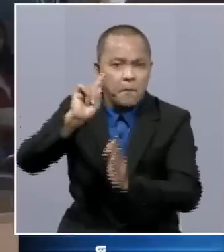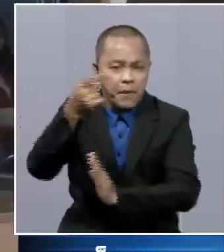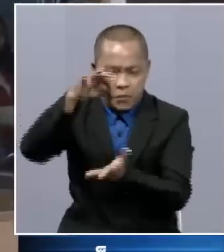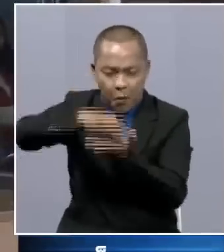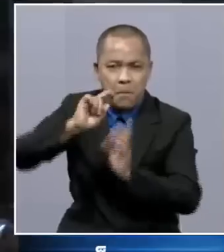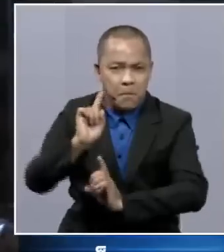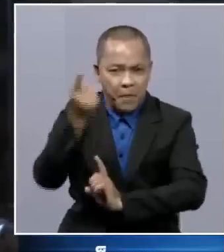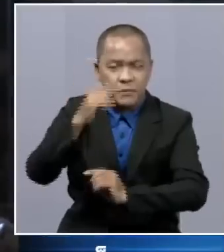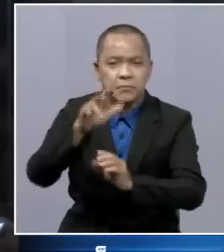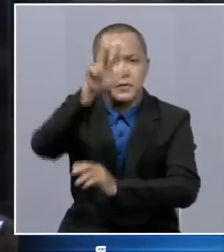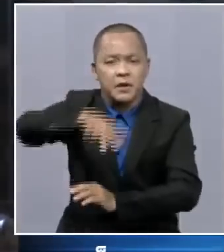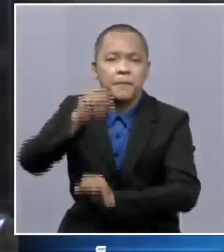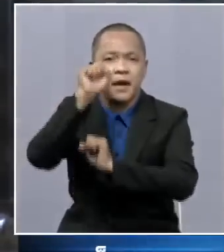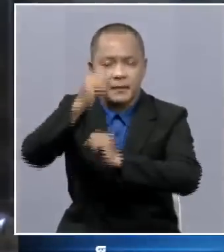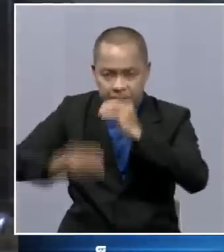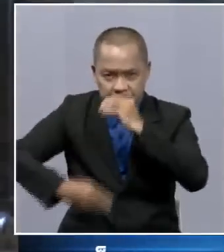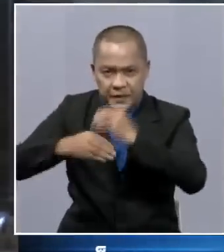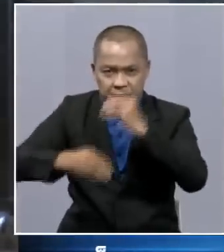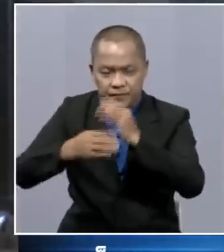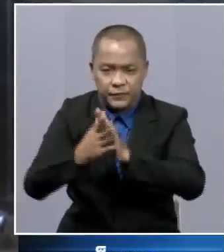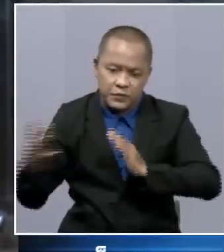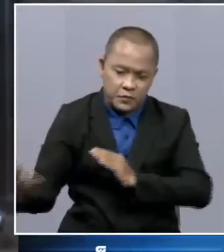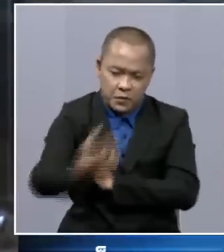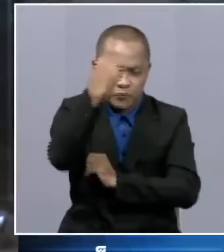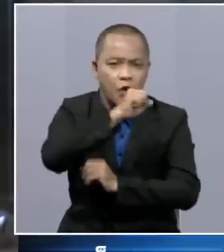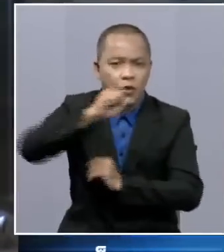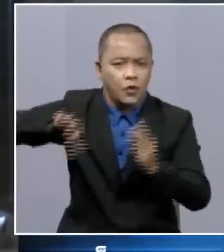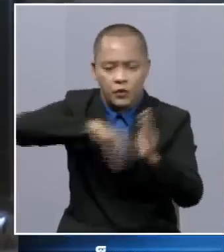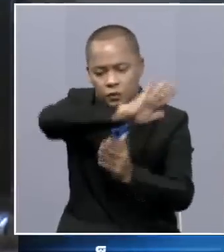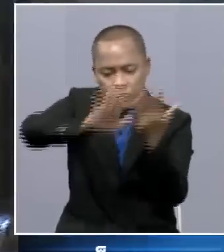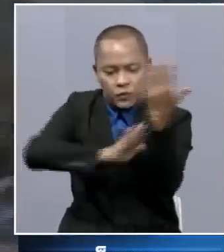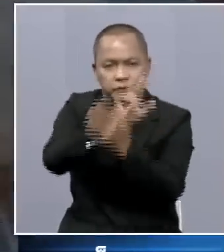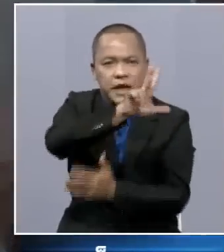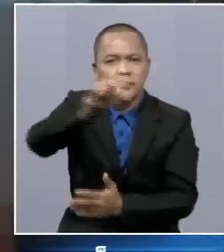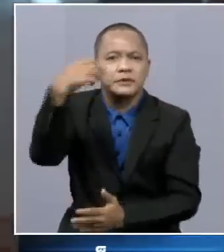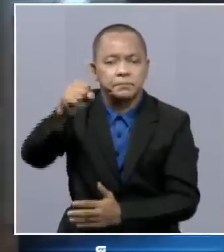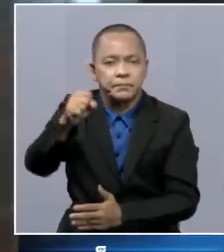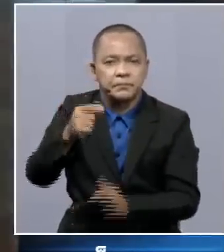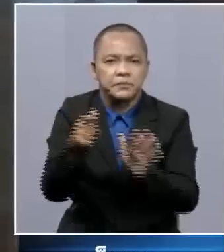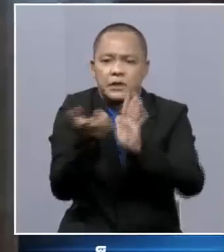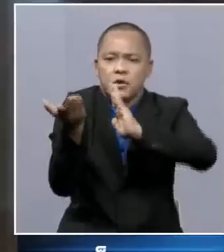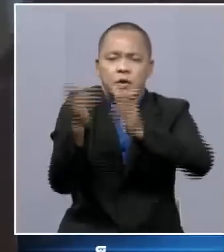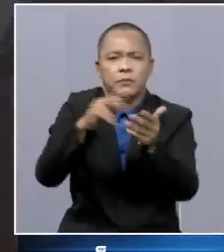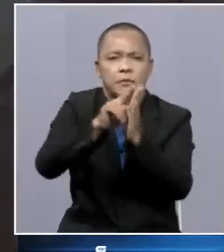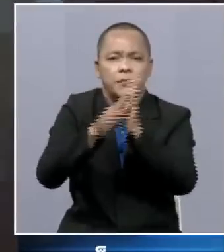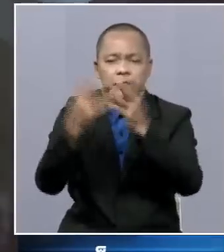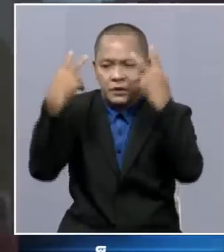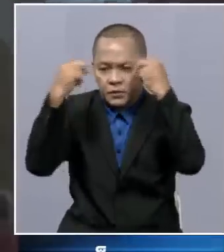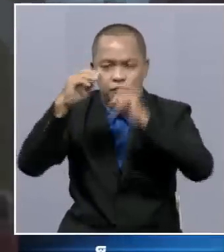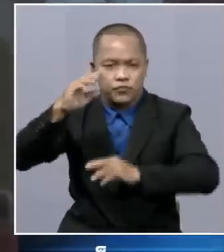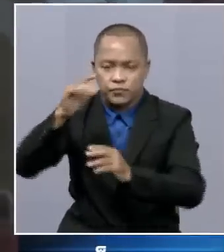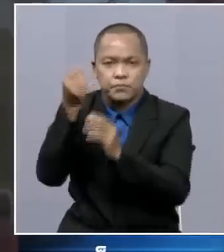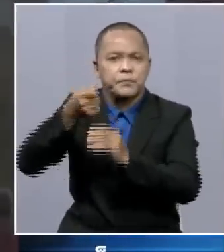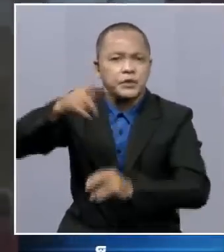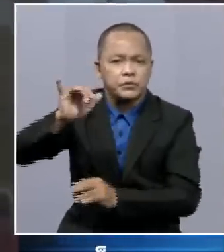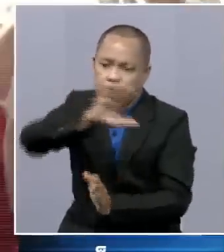ทยที่ประกาศเพิ่มเลยว่าจะกวาดเสียงให้ได้310เสียงเหมือนล้มระบบของประยุทธ์จันทร์โอชาเลยอ่ะ